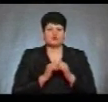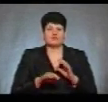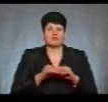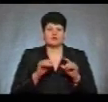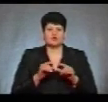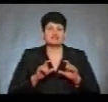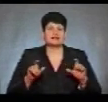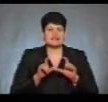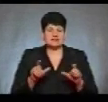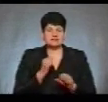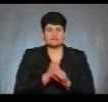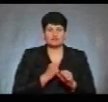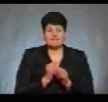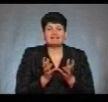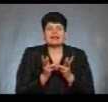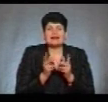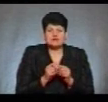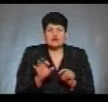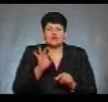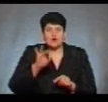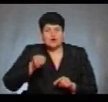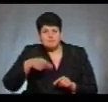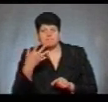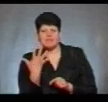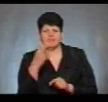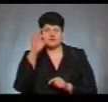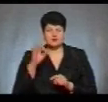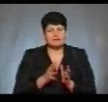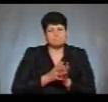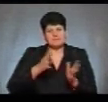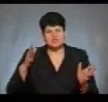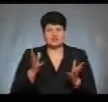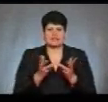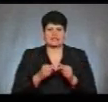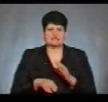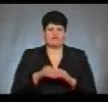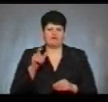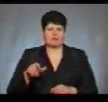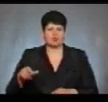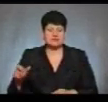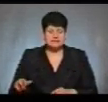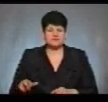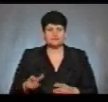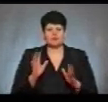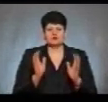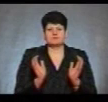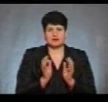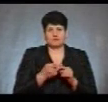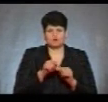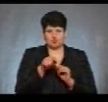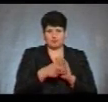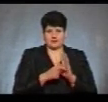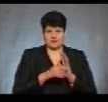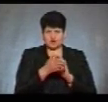дільниці виготовляються у кількості, що на 0,5% перевищує кількість виборців. Виборчі бюлетені будуть зберігатися у цьому